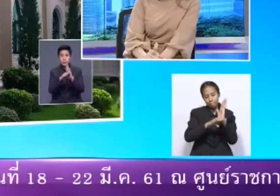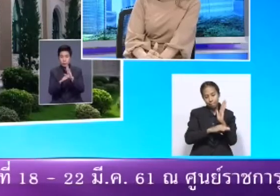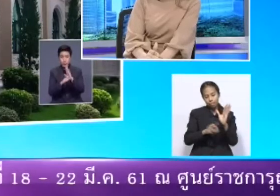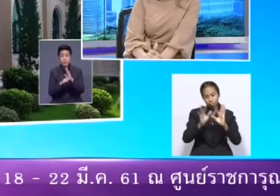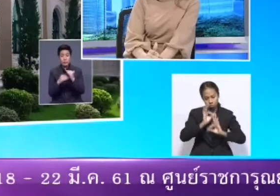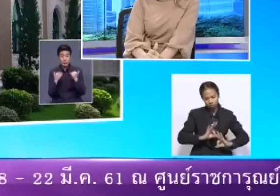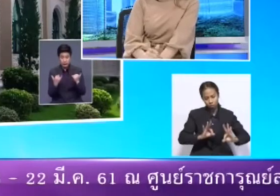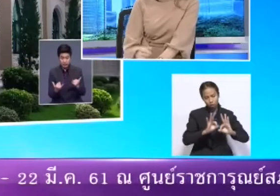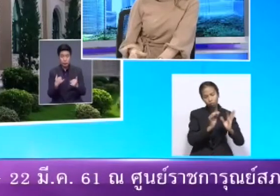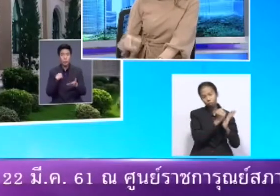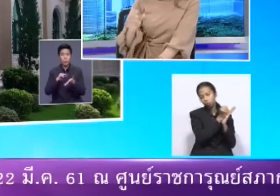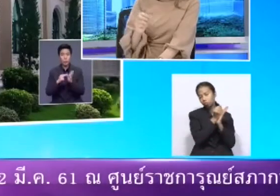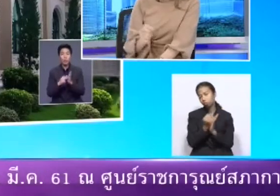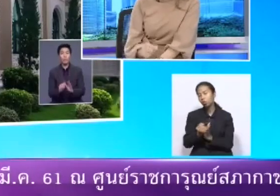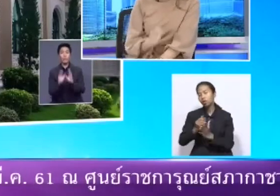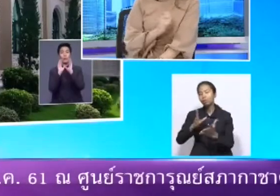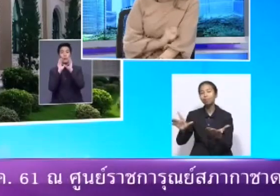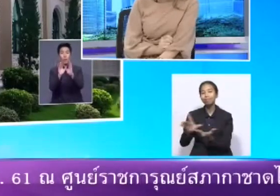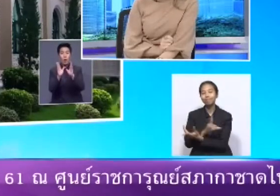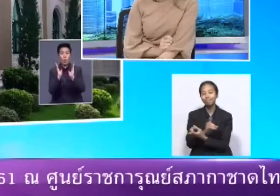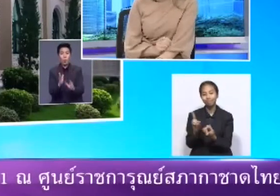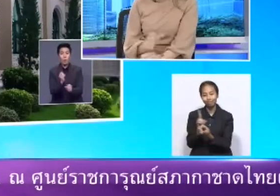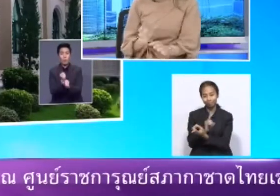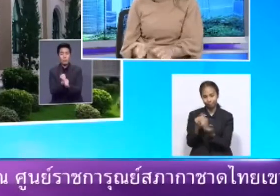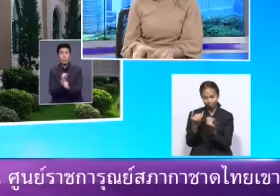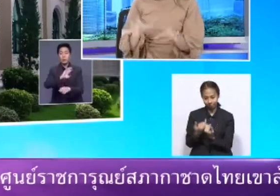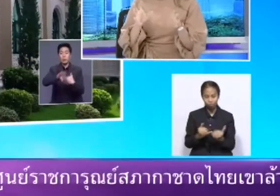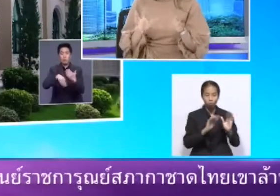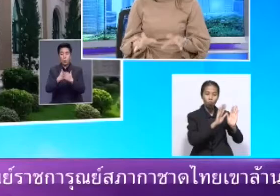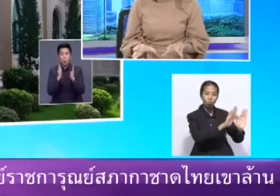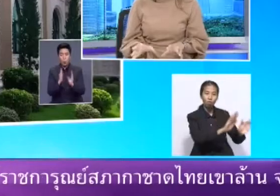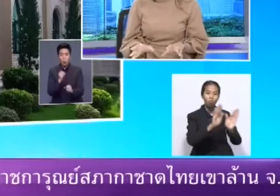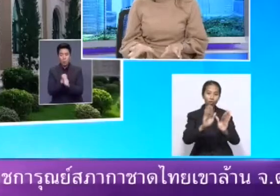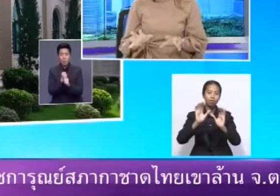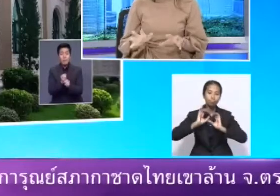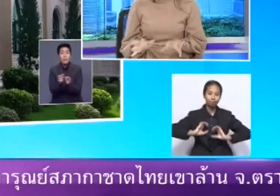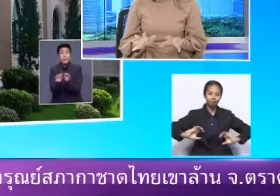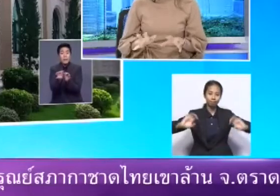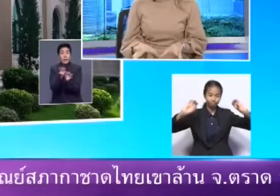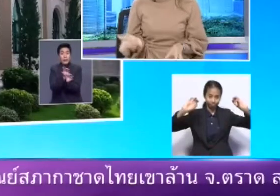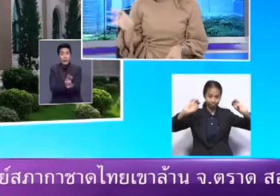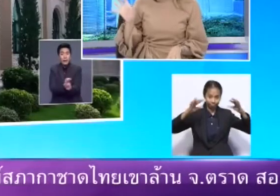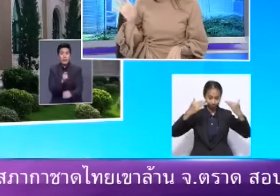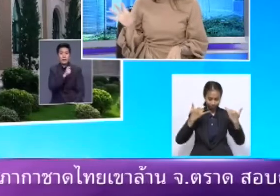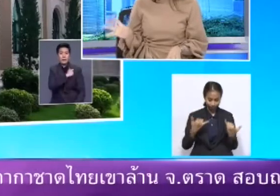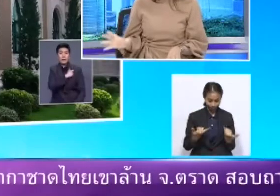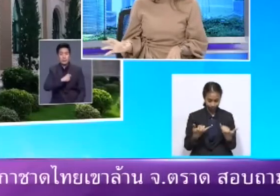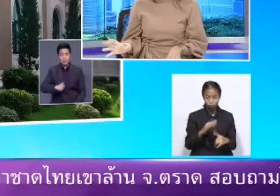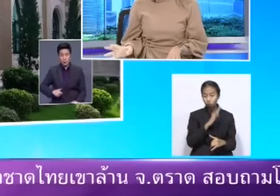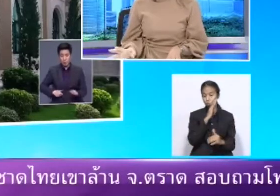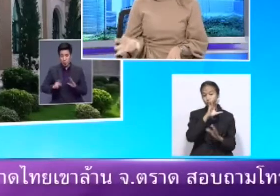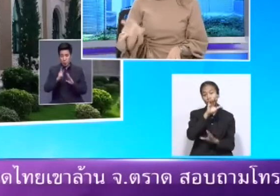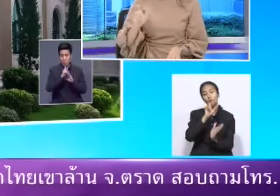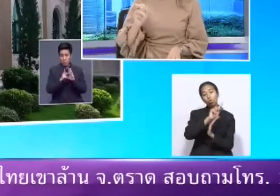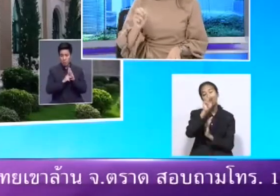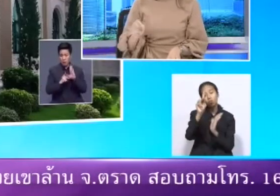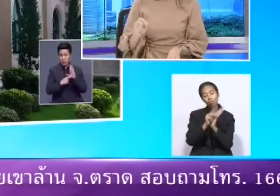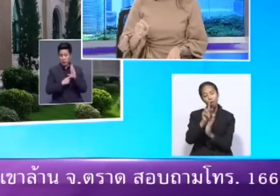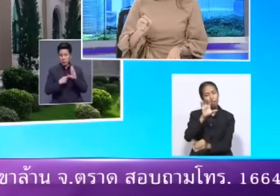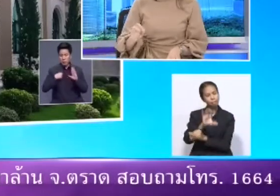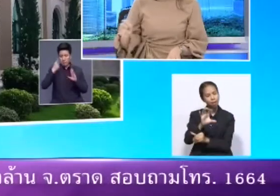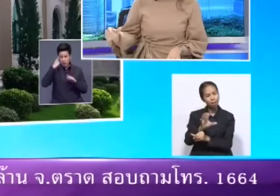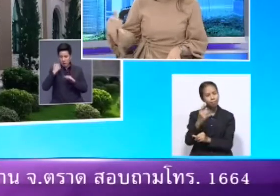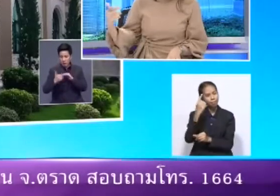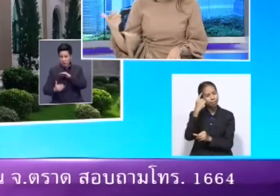ที่พึ่งให้กับคนในสังคมนะคะพร้อมฝากไปถึงข้าราชการทุกคนว่าผู้บังคับใช้กฎหมายต้องไม่แสวงประโยชน